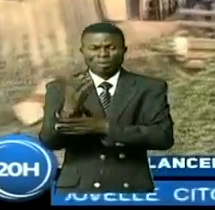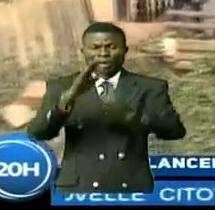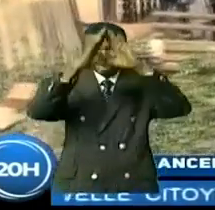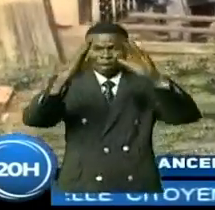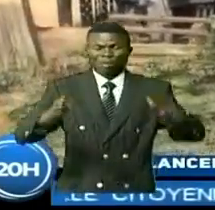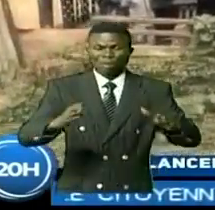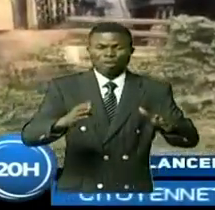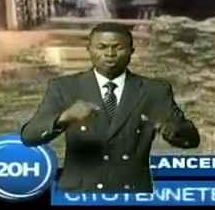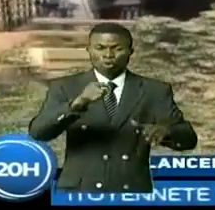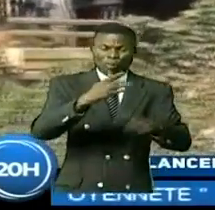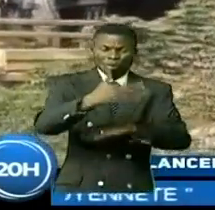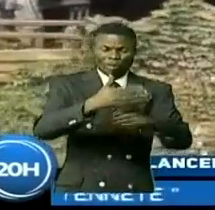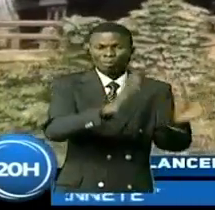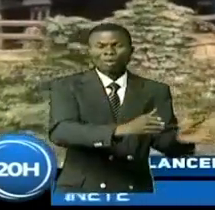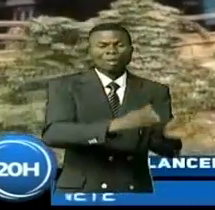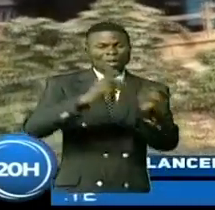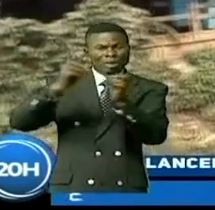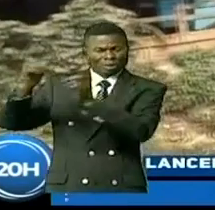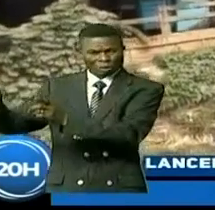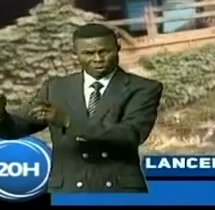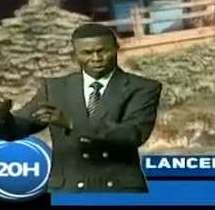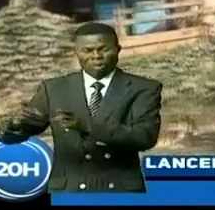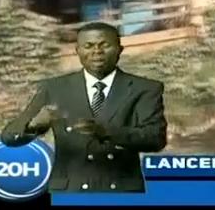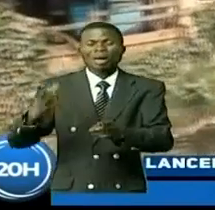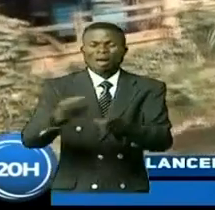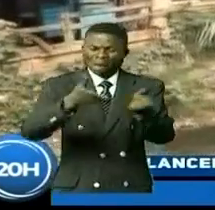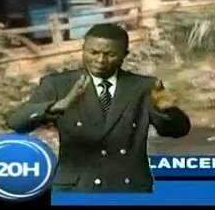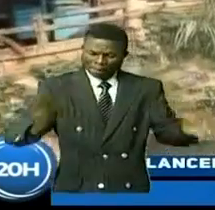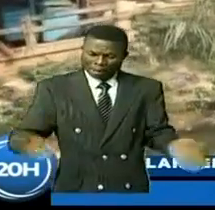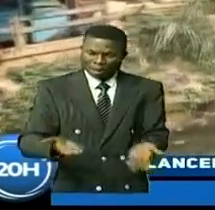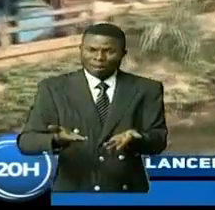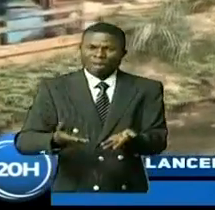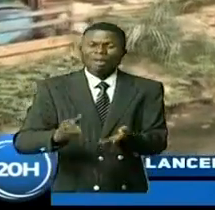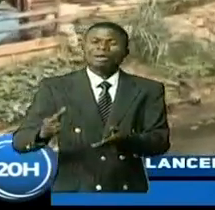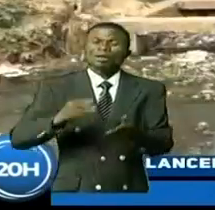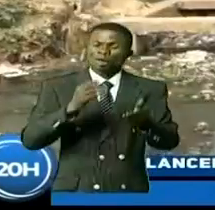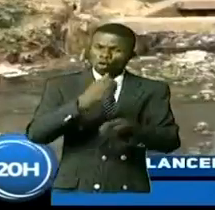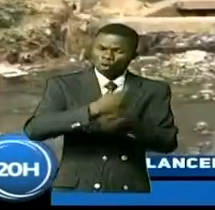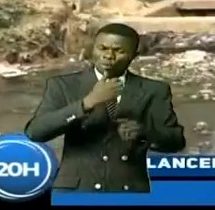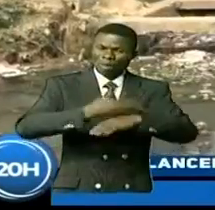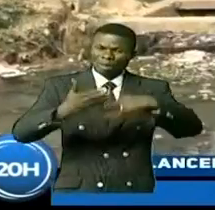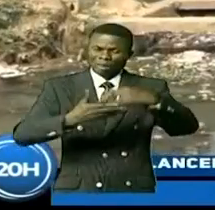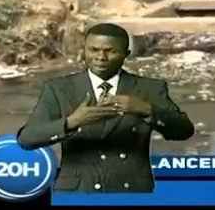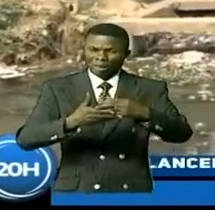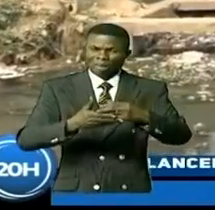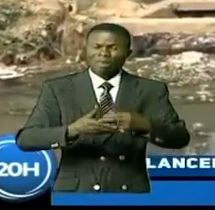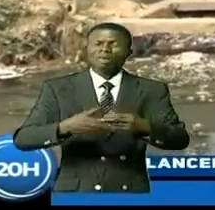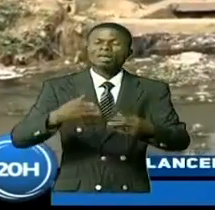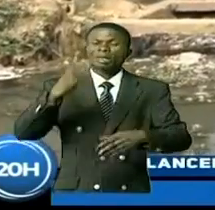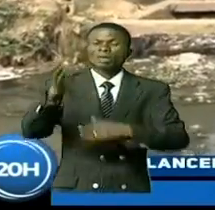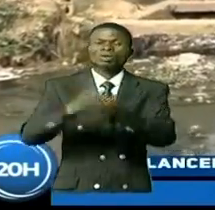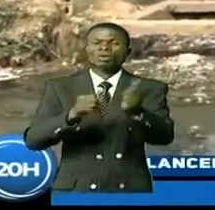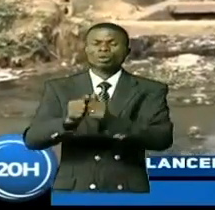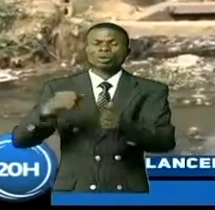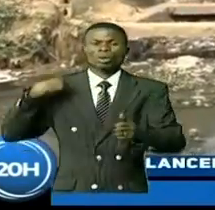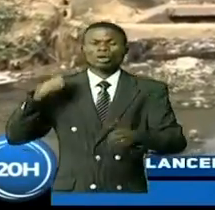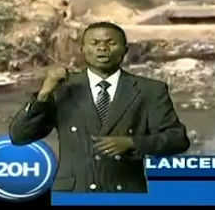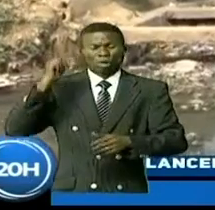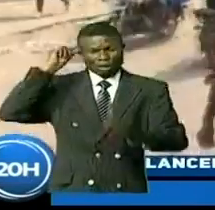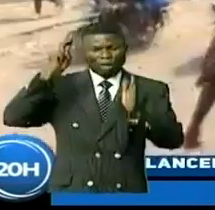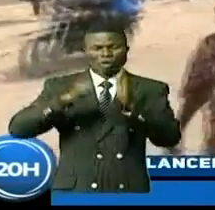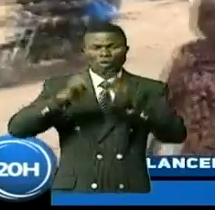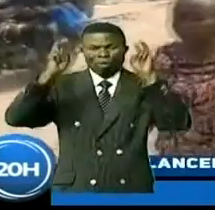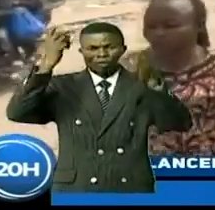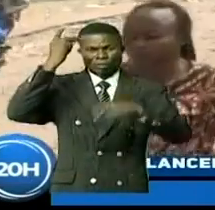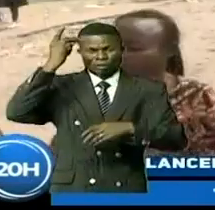population riveraine pour récupérer une partie des habitations avant de procéder à l'expropriation. Le gouverneur de la ville de Kinshasa